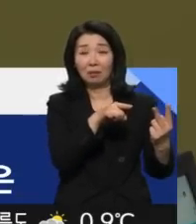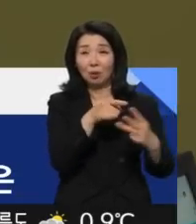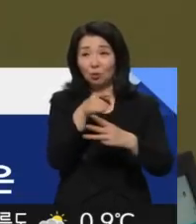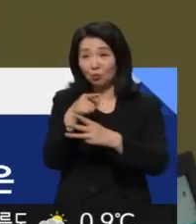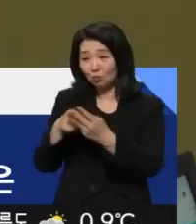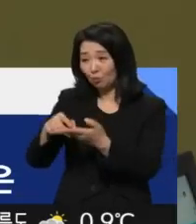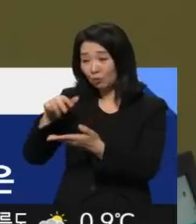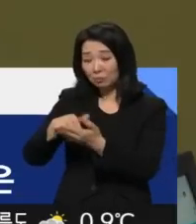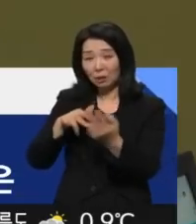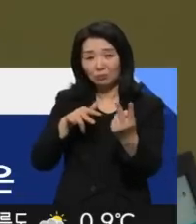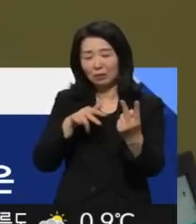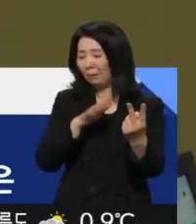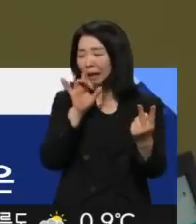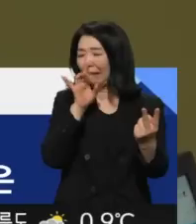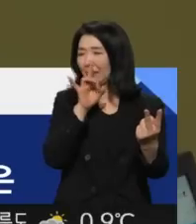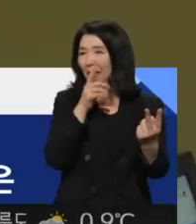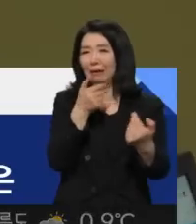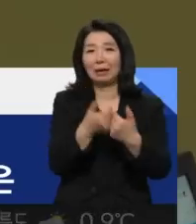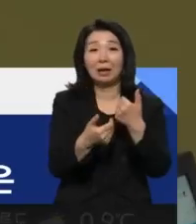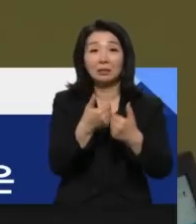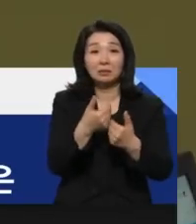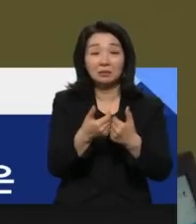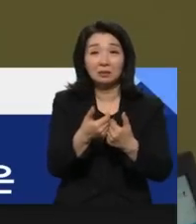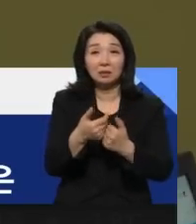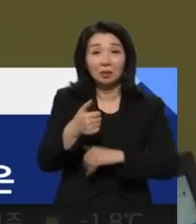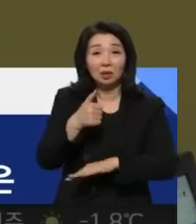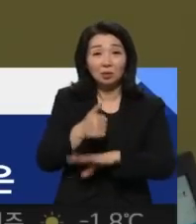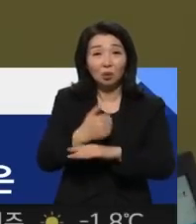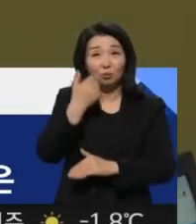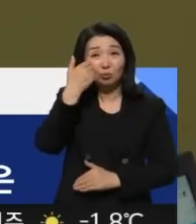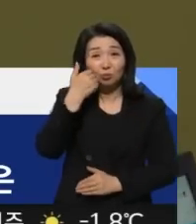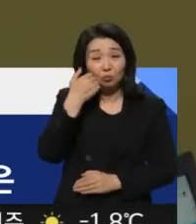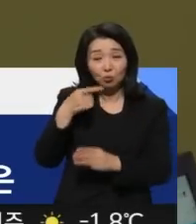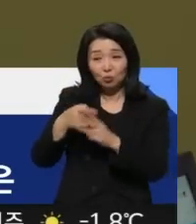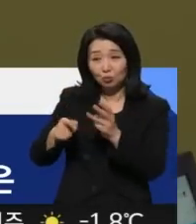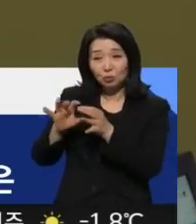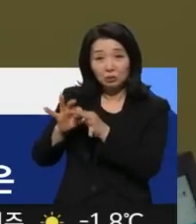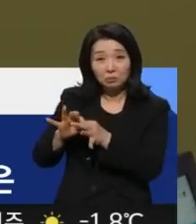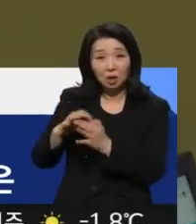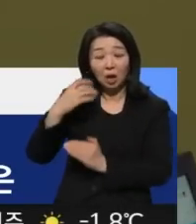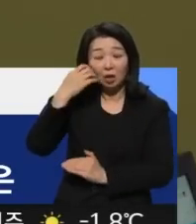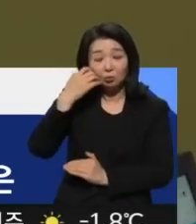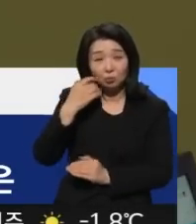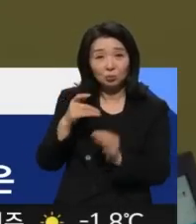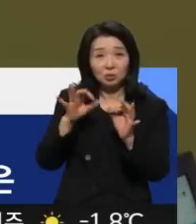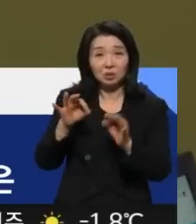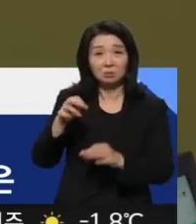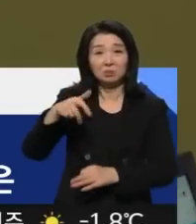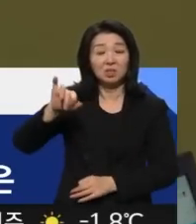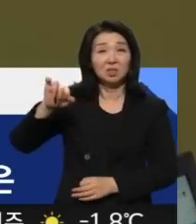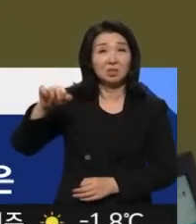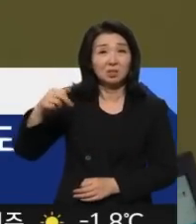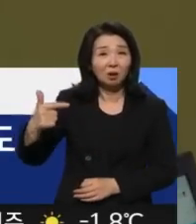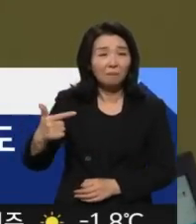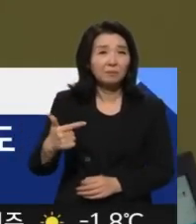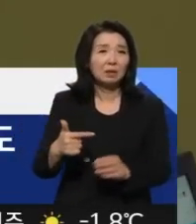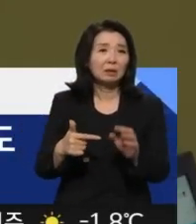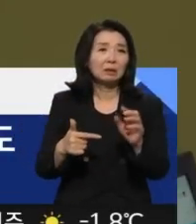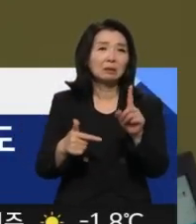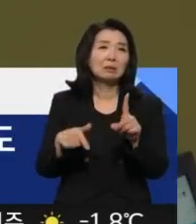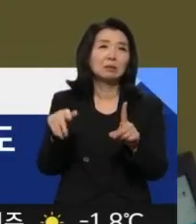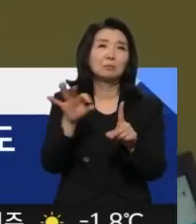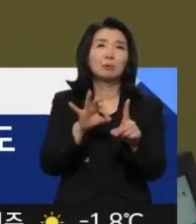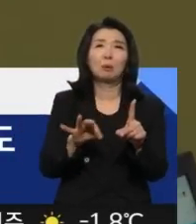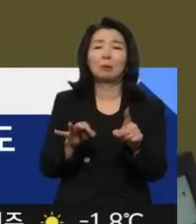입장에서는. 가장 윤핵관 입장에서 지금 막 무당처럼 칼춤 추듯이 뛰는 김기현 의원은 1%대로 가장